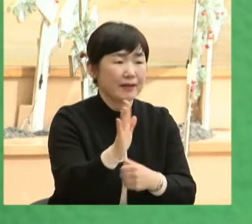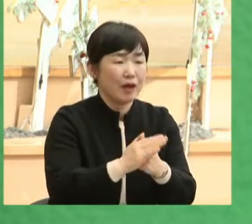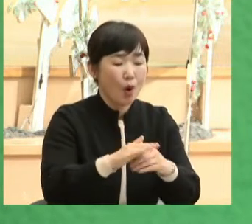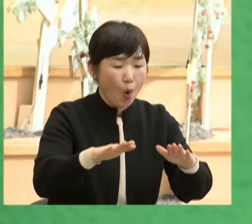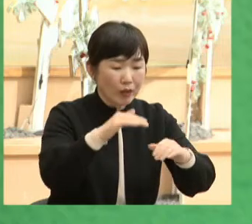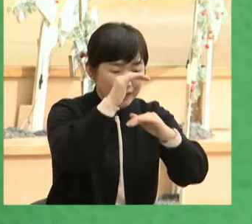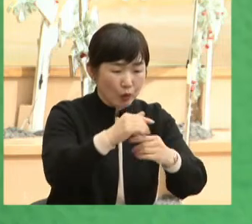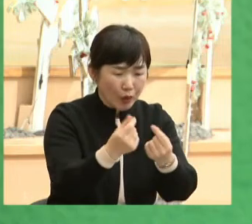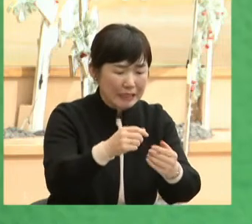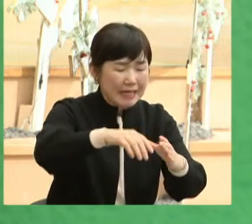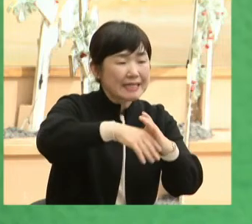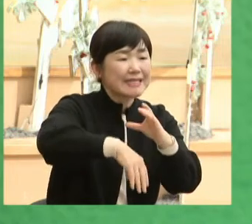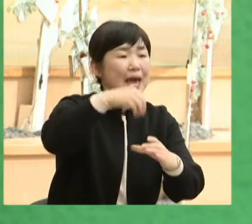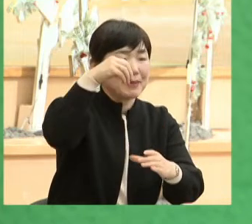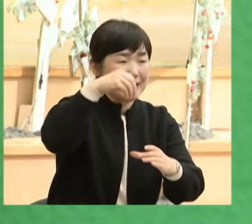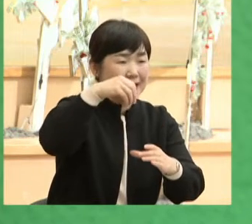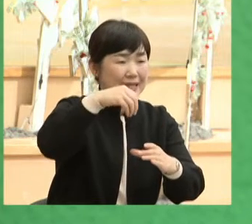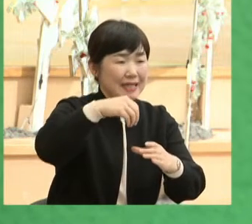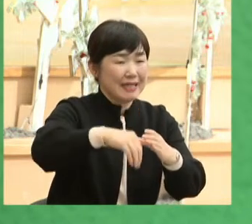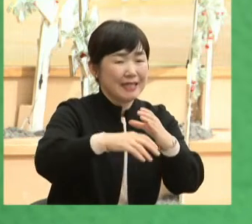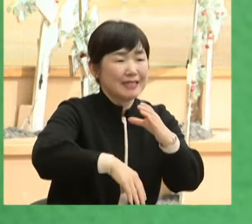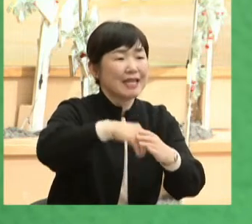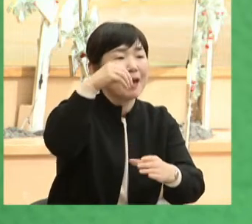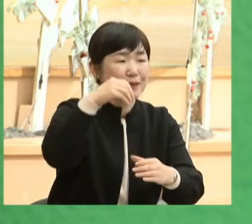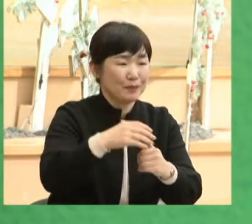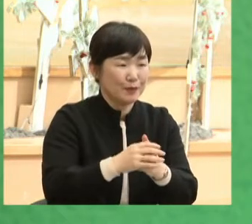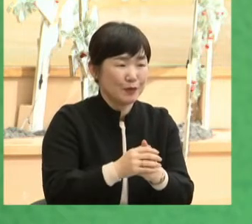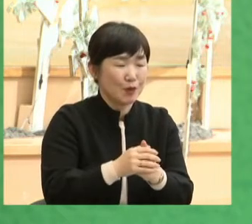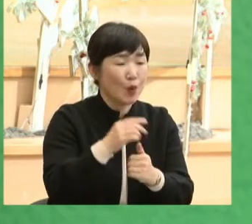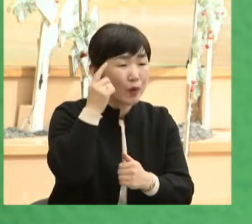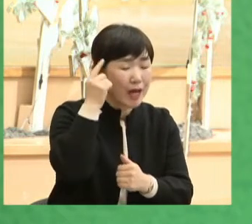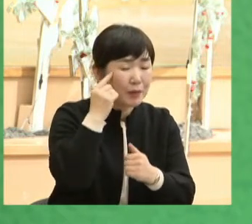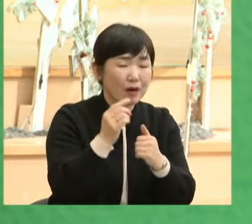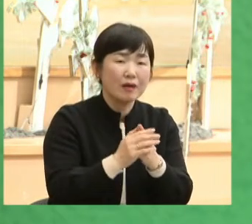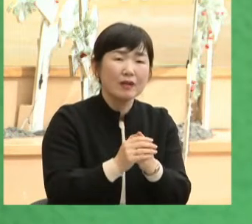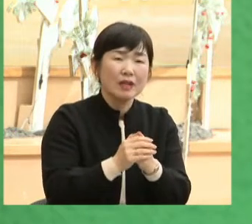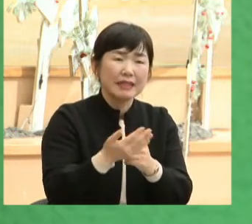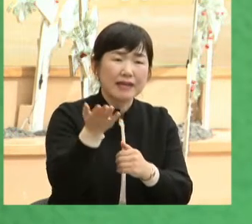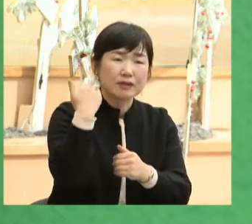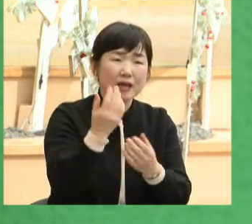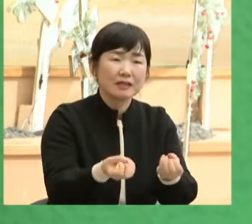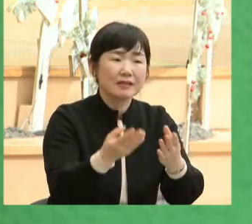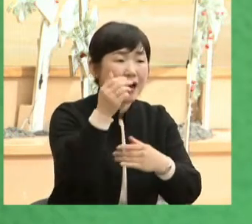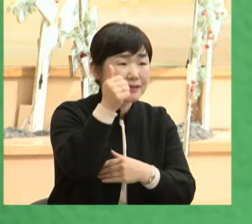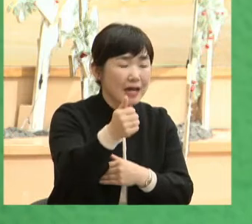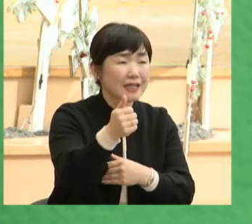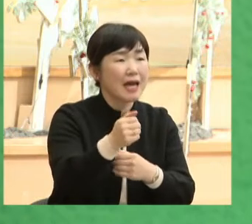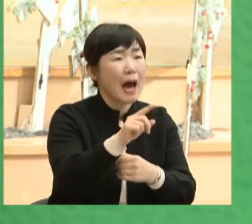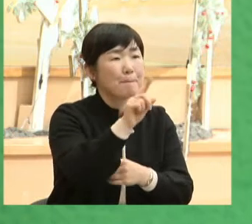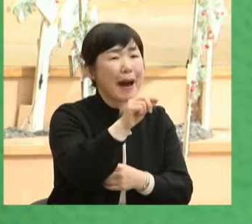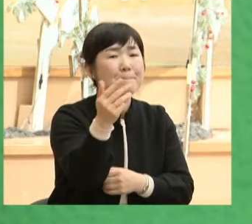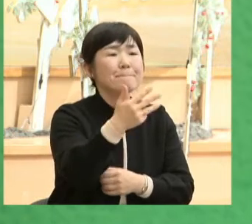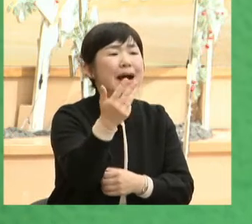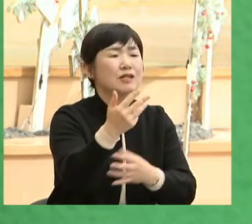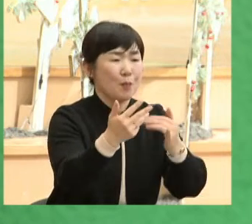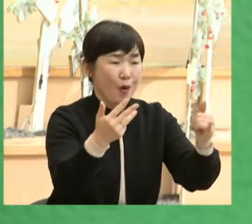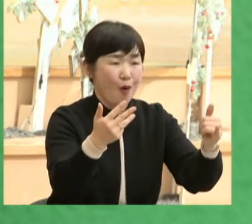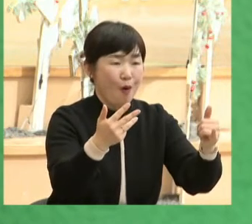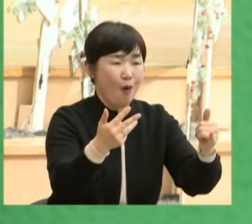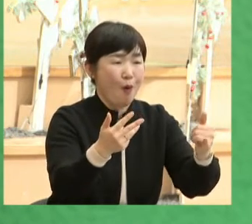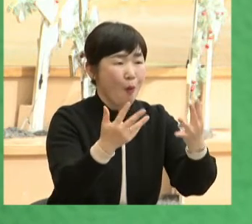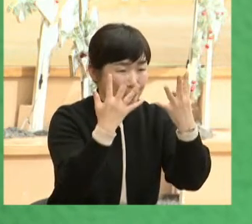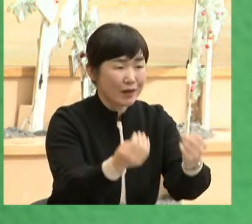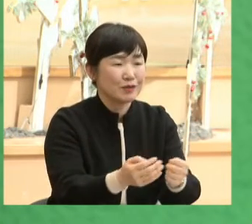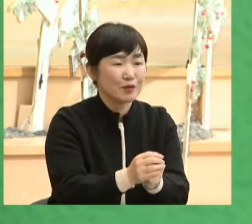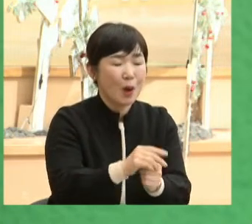나오잖아요 제비뽑기를 했다 왜냐 그 당시에 제사장이 얼마냐 18,000명 이었거든요